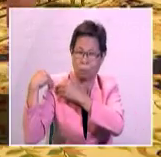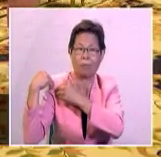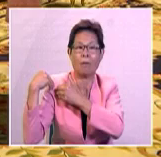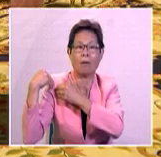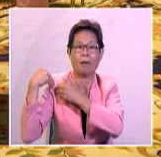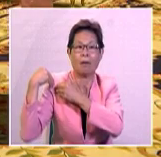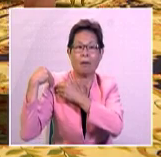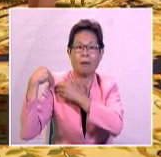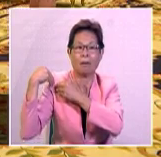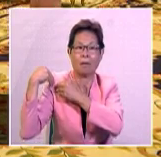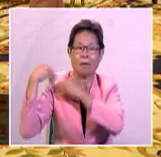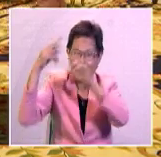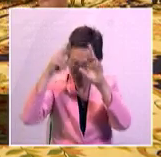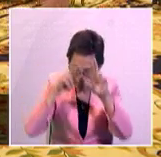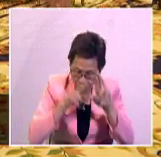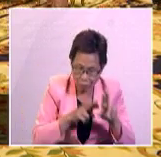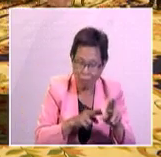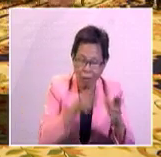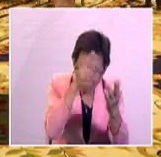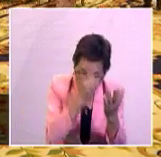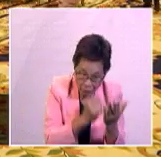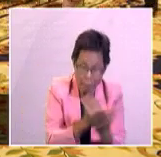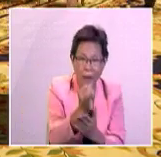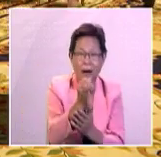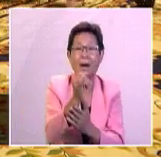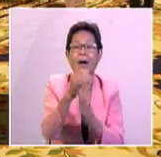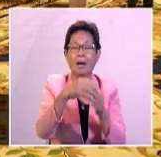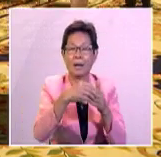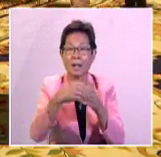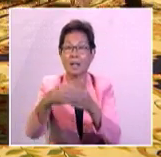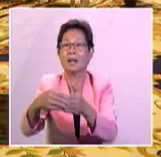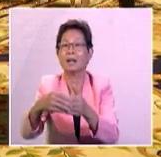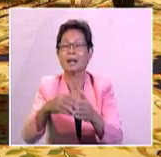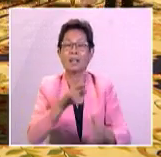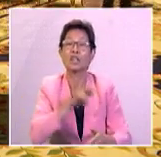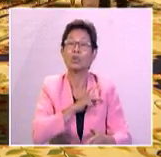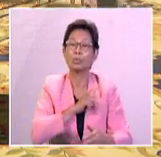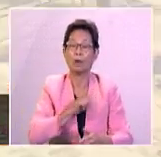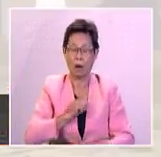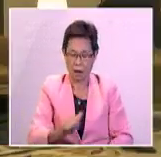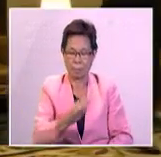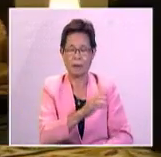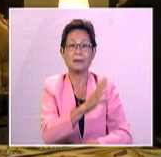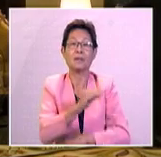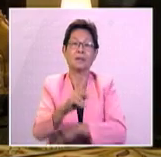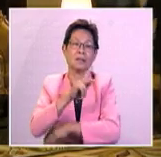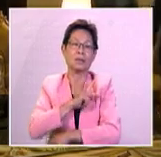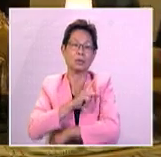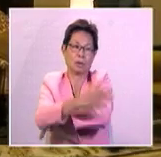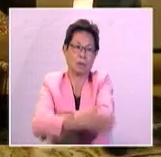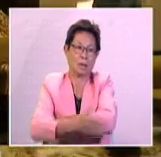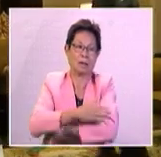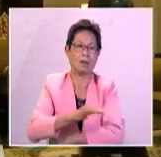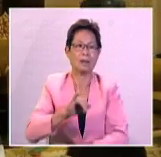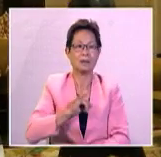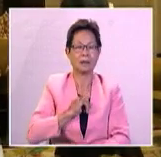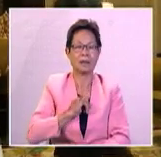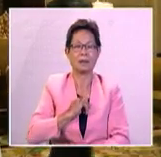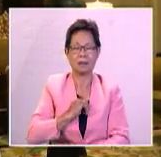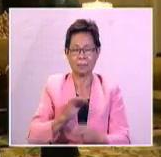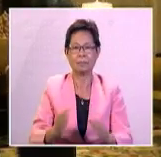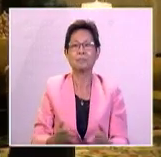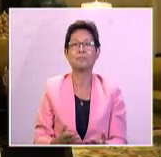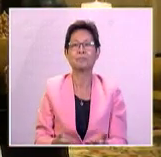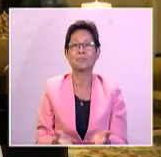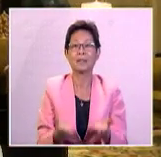amanah sebagai ketua agama dan ketua negara. Patik merafak sembah